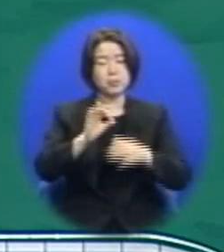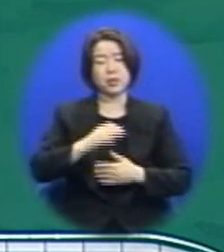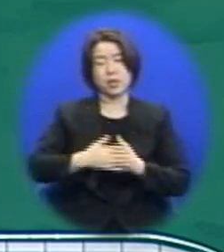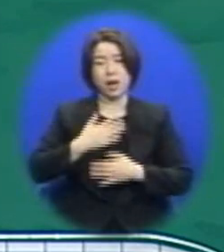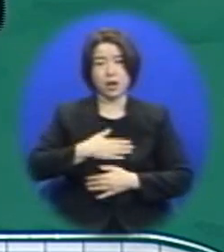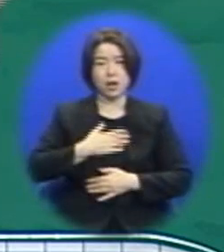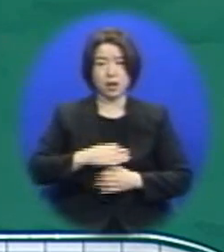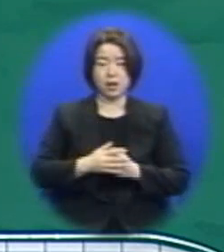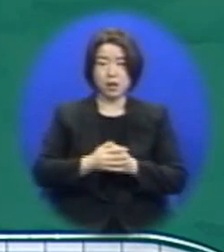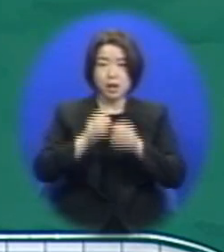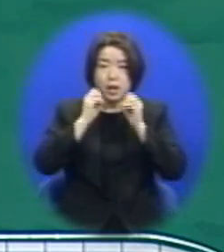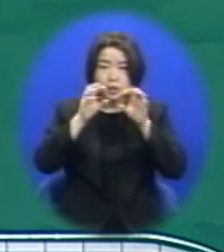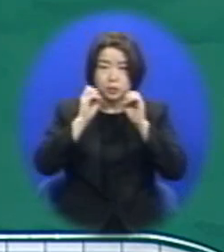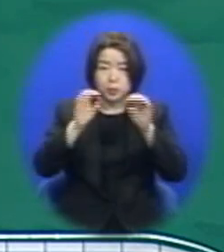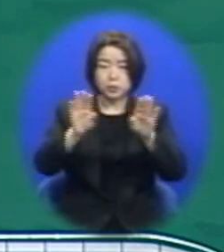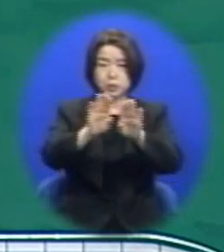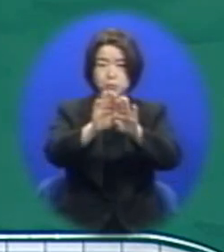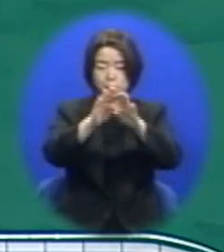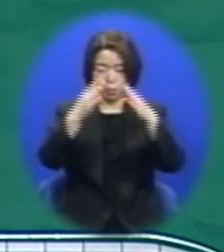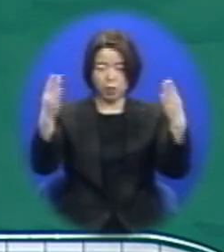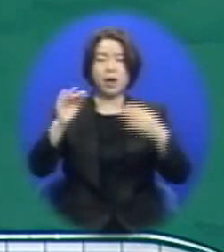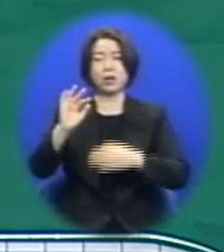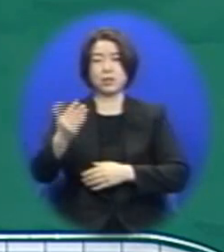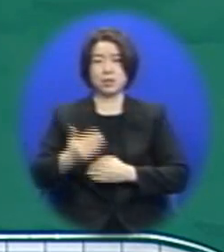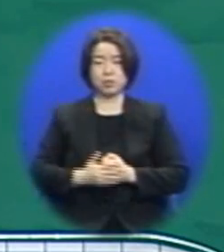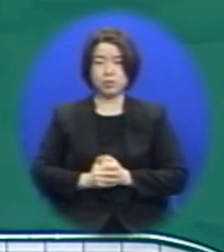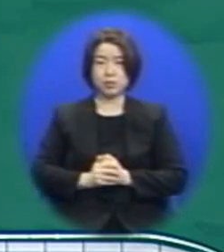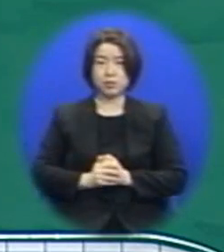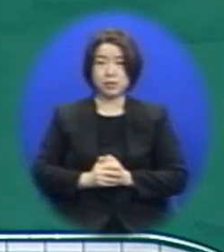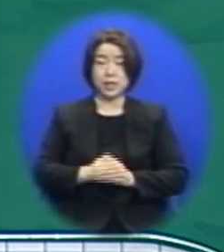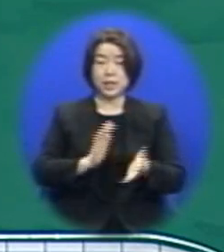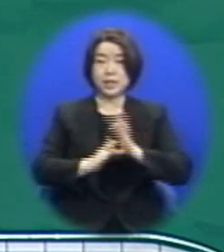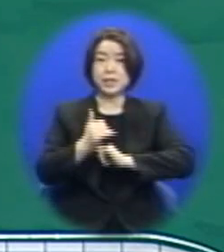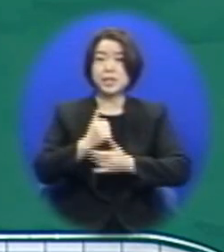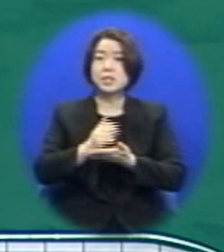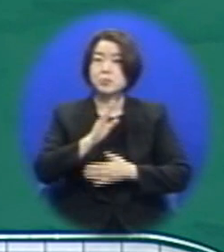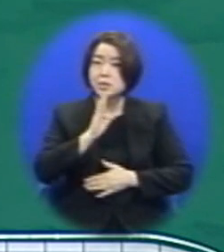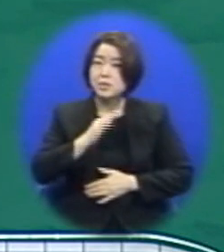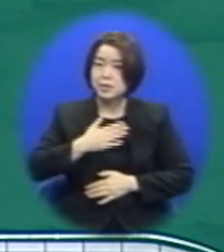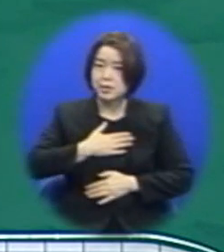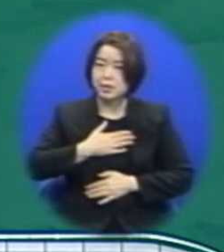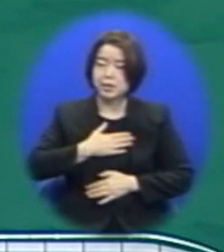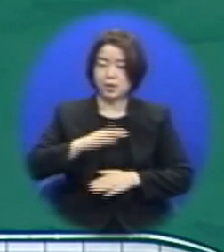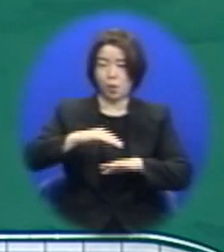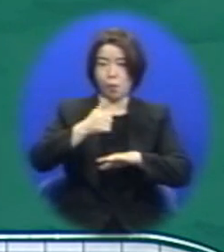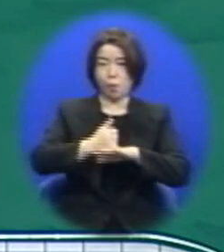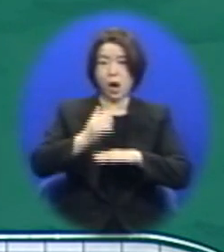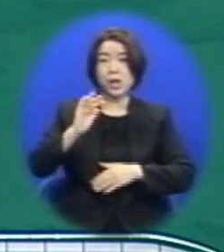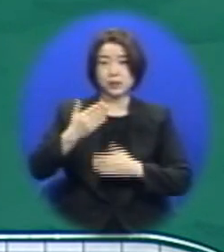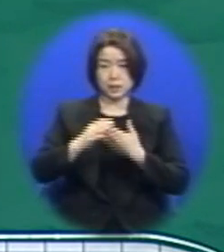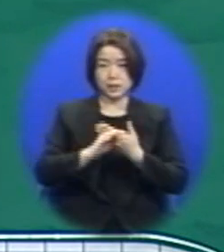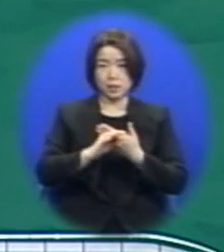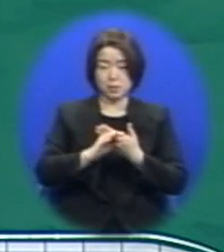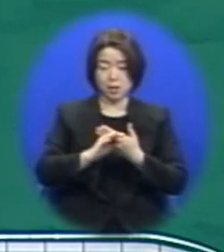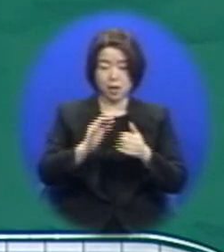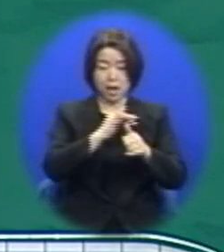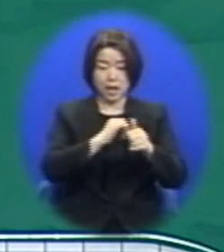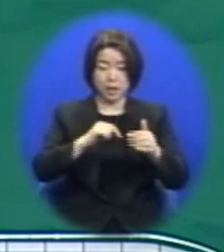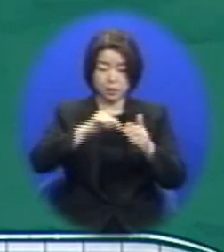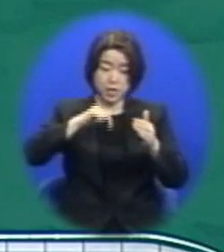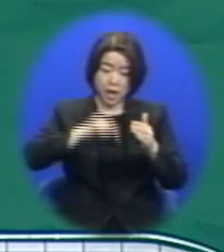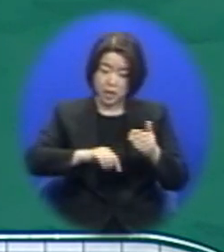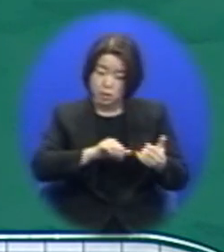전도의 문이 확 열립니다. 예수님이 진짜 내게 왕이 되신다면, 헤롯이 내 안에서